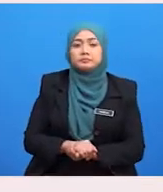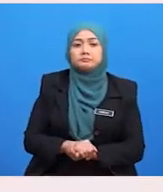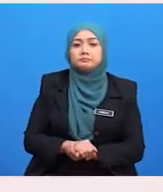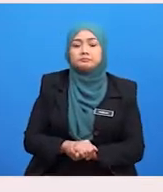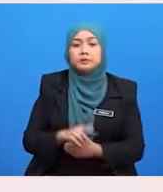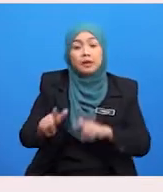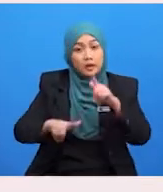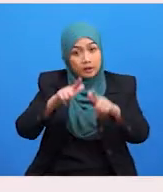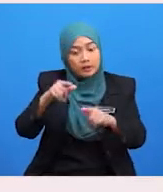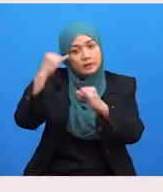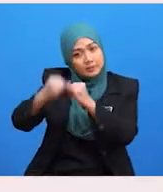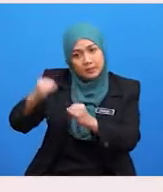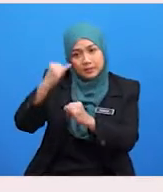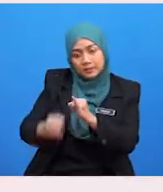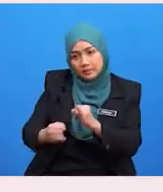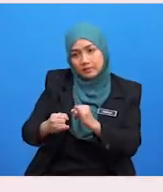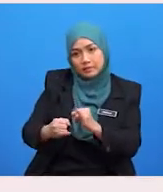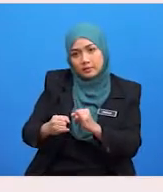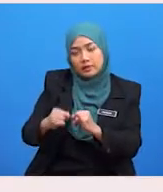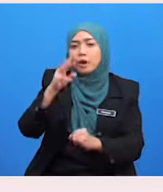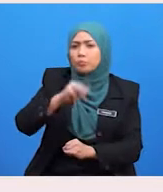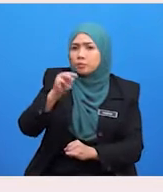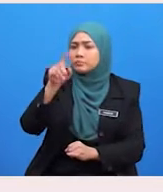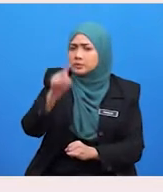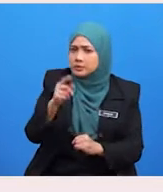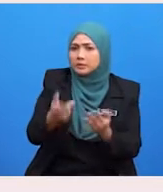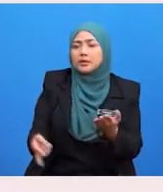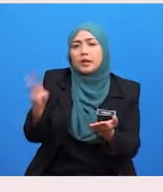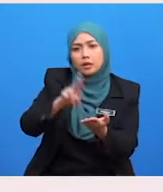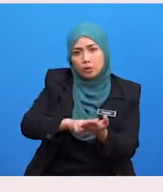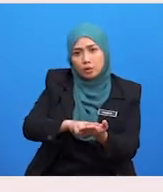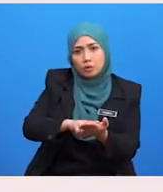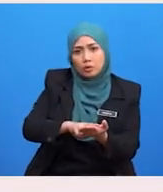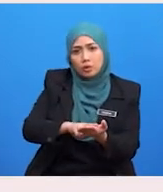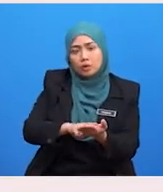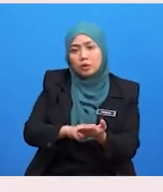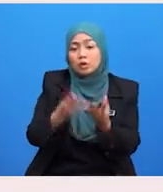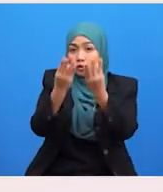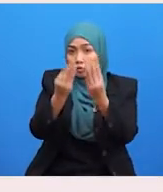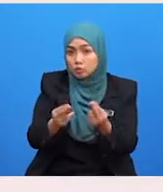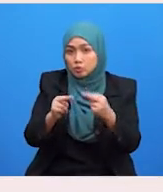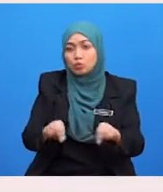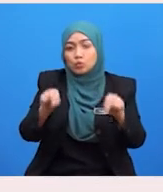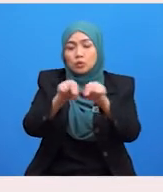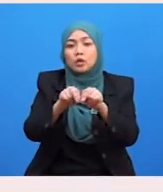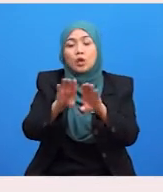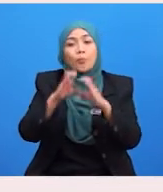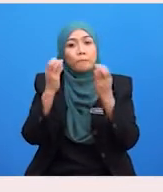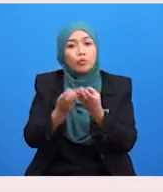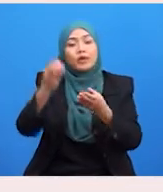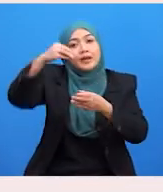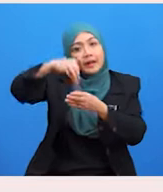RM6,435. Langkah terakhir yang perlu murid-murid rekod ialah merekod susut nilai terkumpul